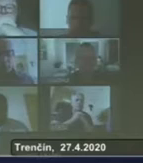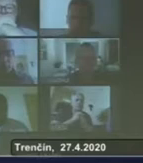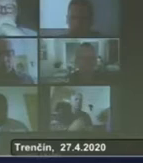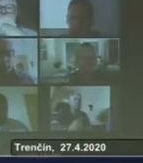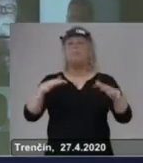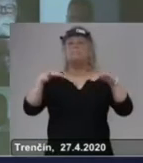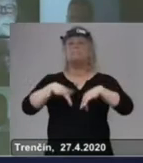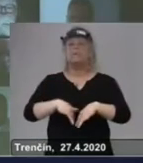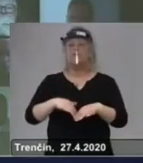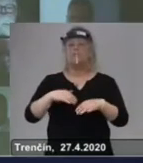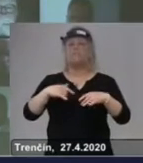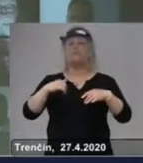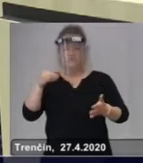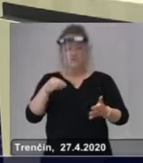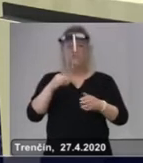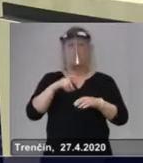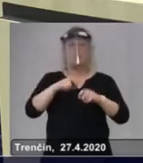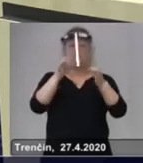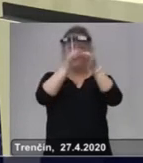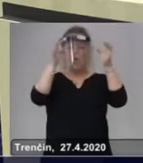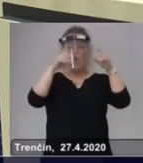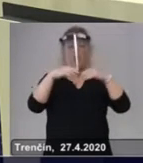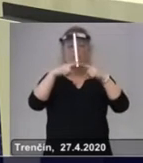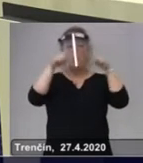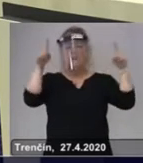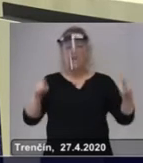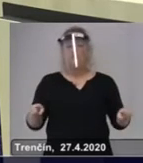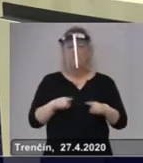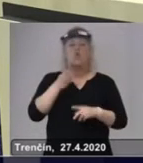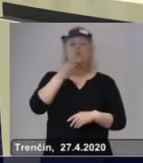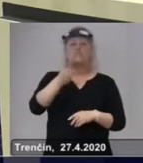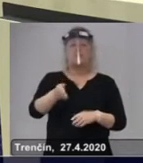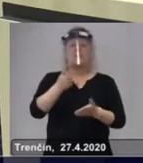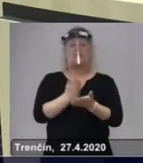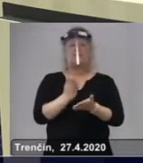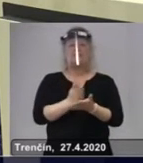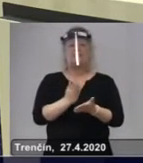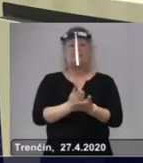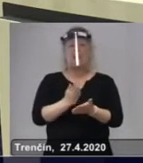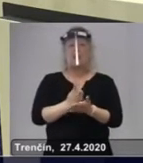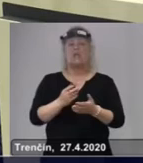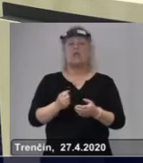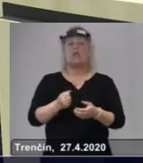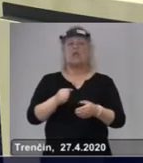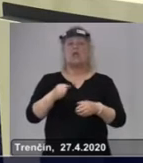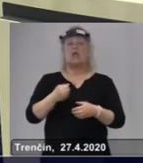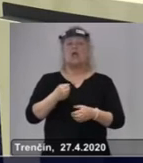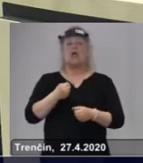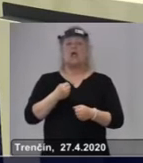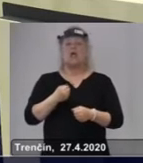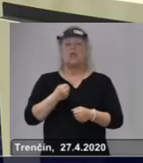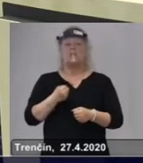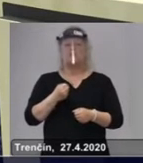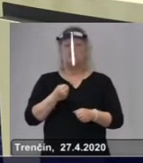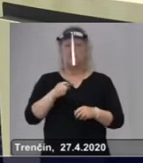čiže screenshot celej obrazovky. Vy budete stále, prosím vás, držať tú voľbu,